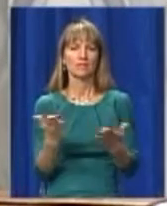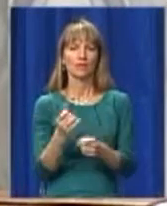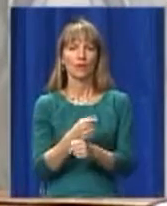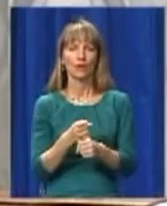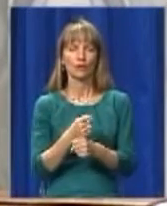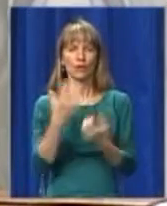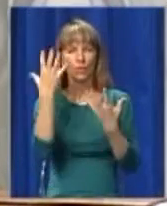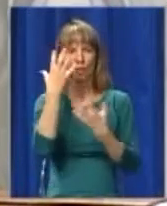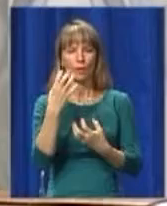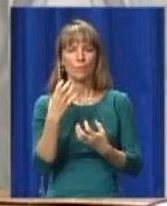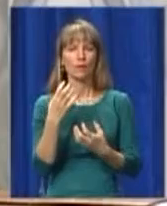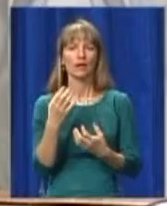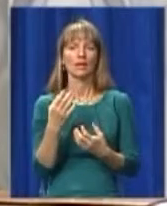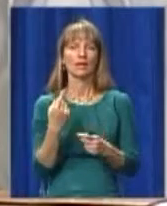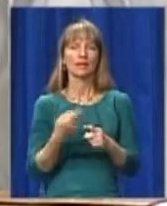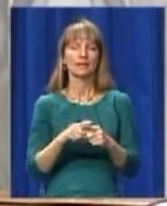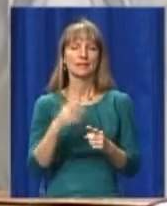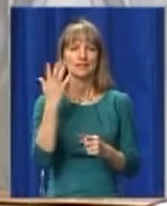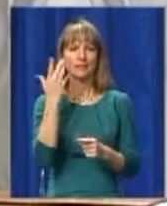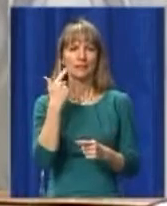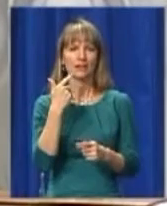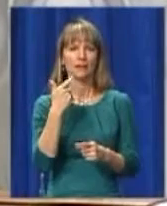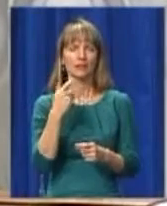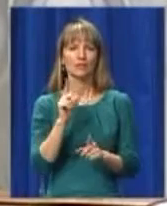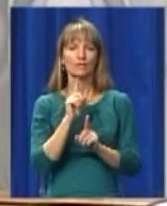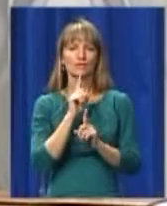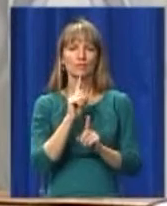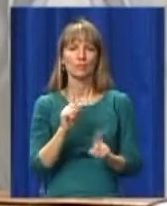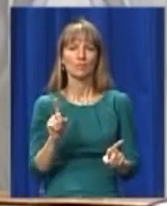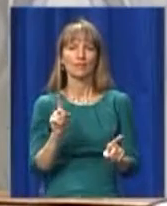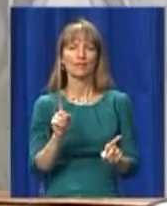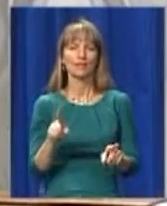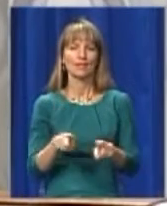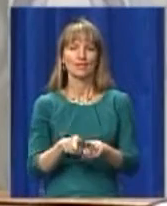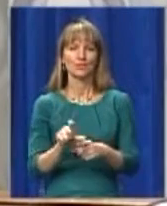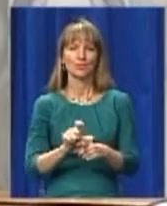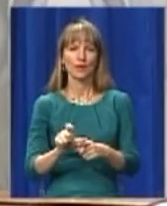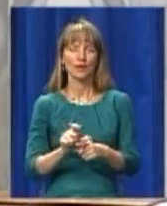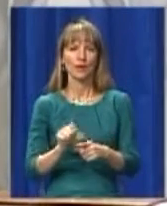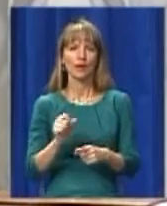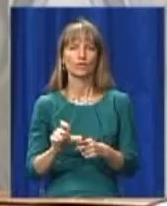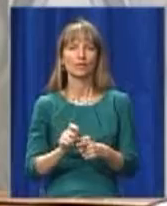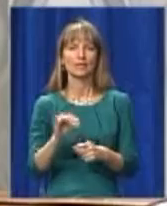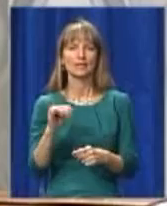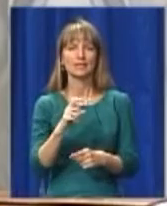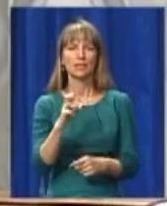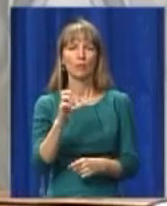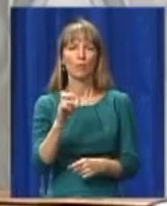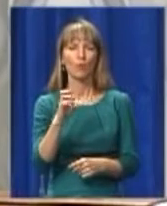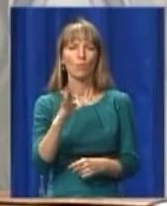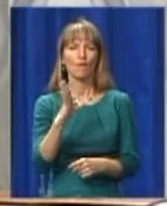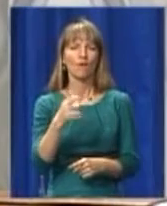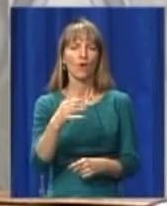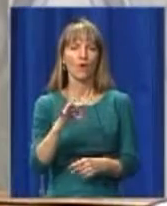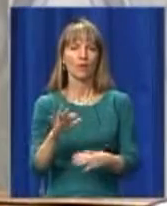темных тонов. Коричневые тона – это цвет бобового, этого бобового. Шоколадного бобового. Да. А шоколад – это из бобового дерева, я так понимаю.